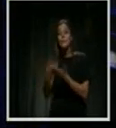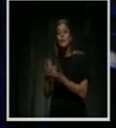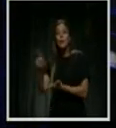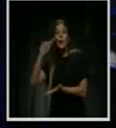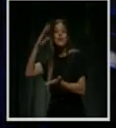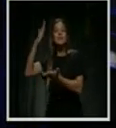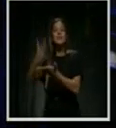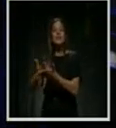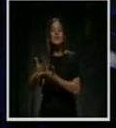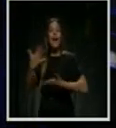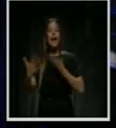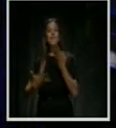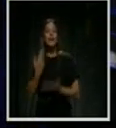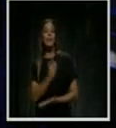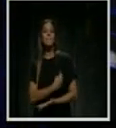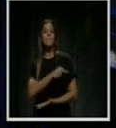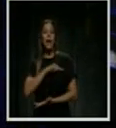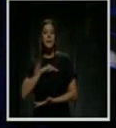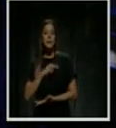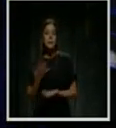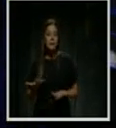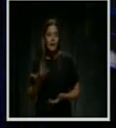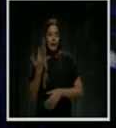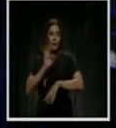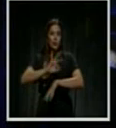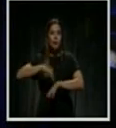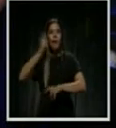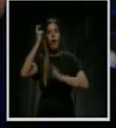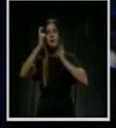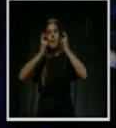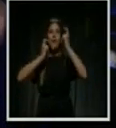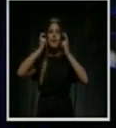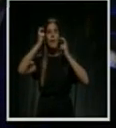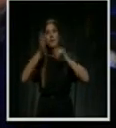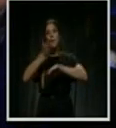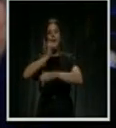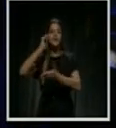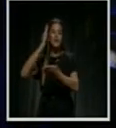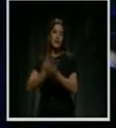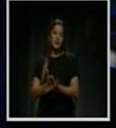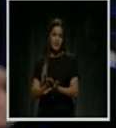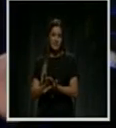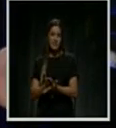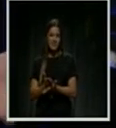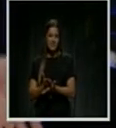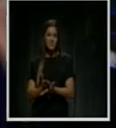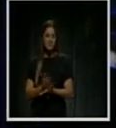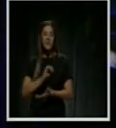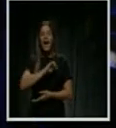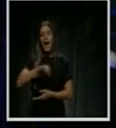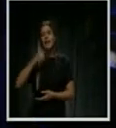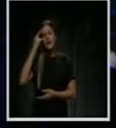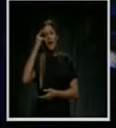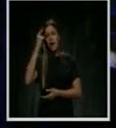d-deċiżjonijiet strateġiċi dwar dan il-pajjiż kemm idum jaħsibha biex jieħu deċiżjoni jekk huwa f'qagħda li jieħu deċiżjoni għaliex aħna nafu